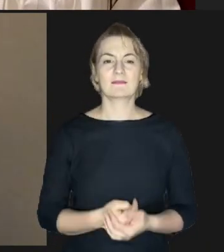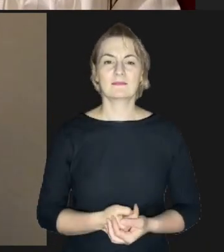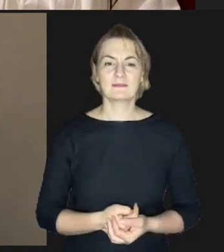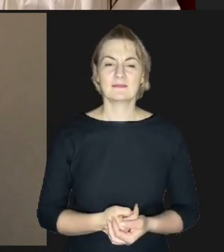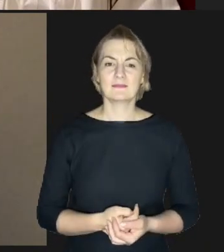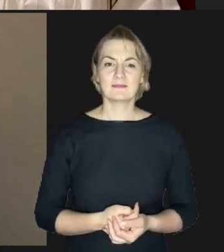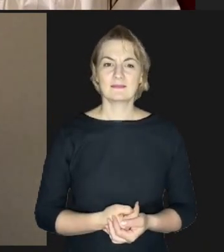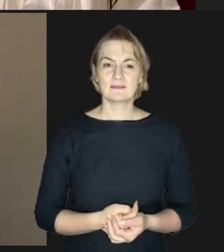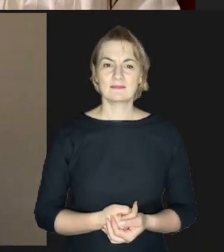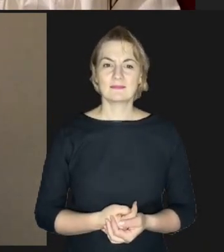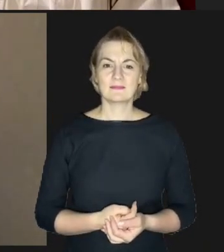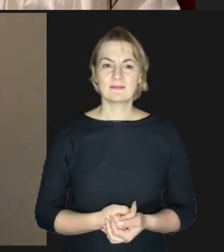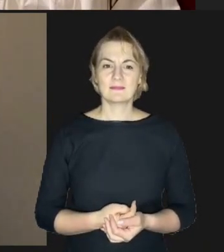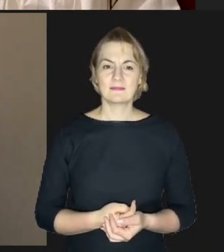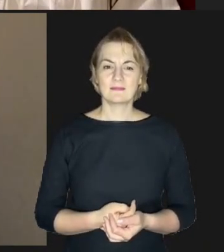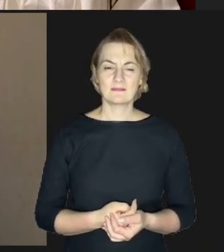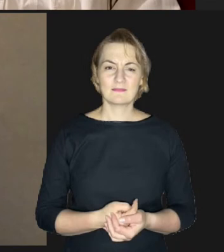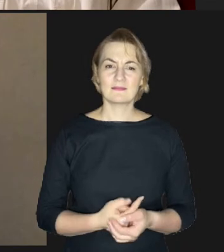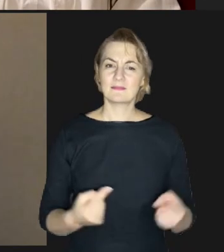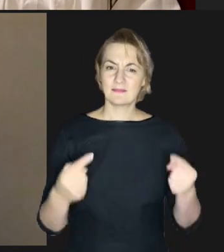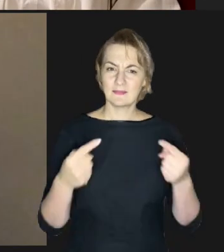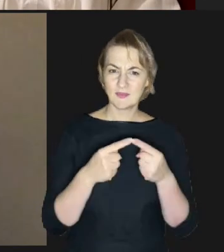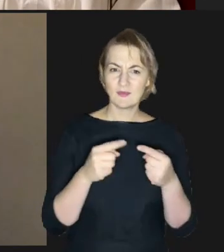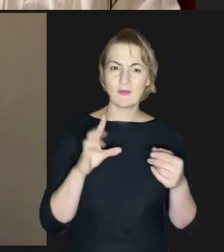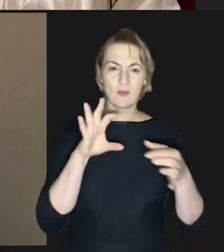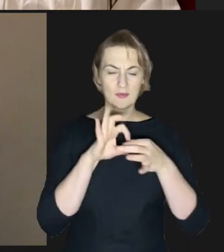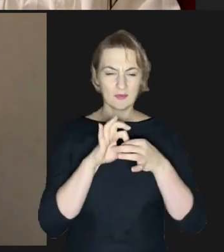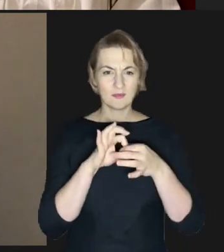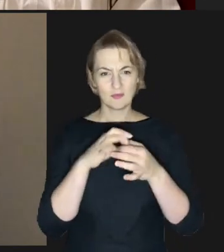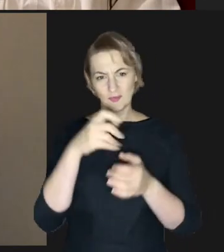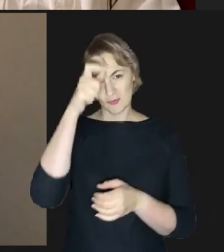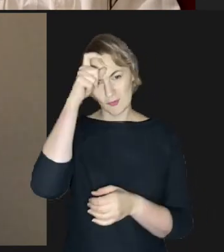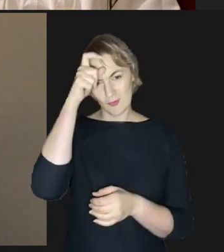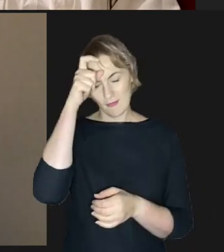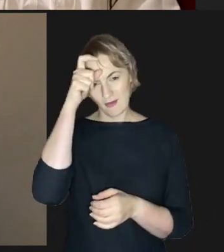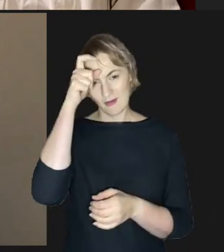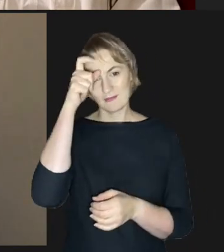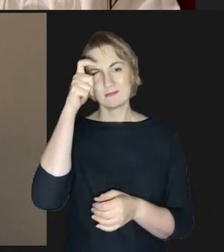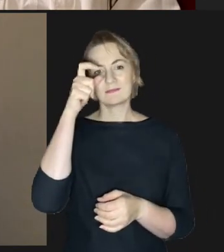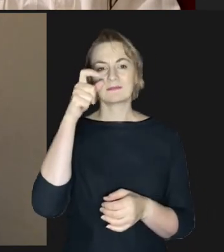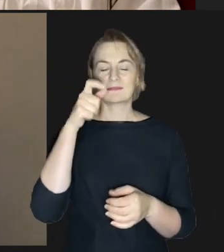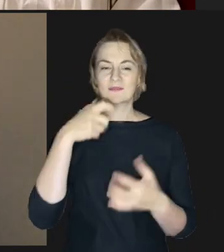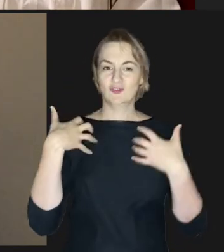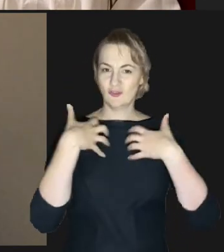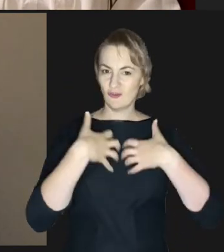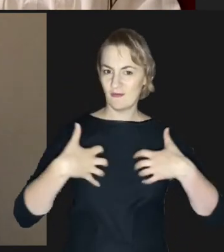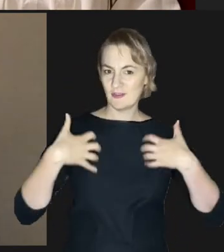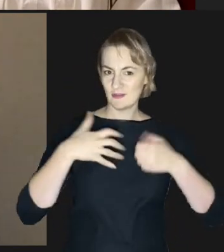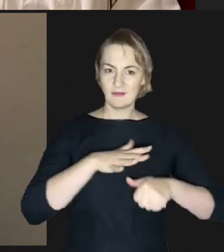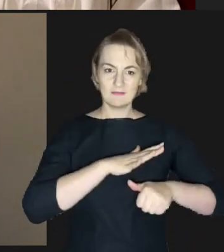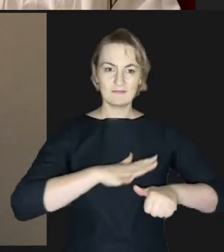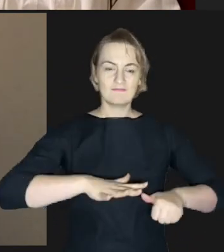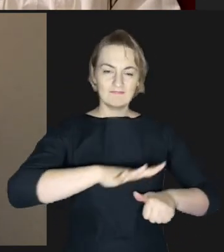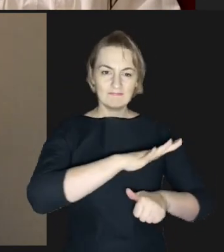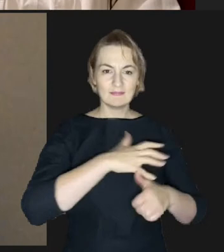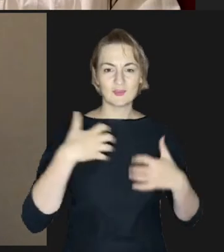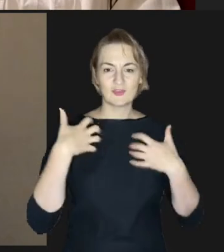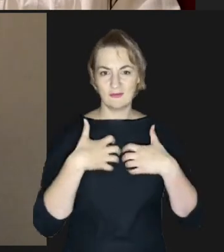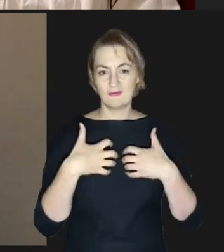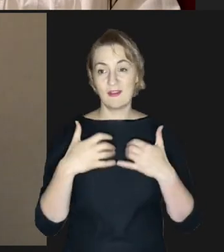Jakubowicz-Mont, dotyczyło relacji człowieka z środowiskiem, z przyrodą.